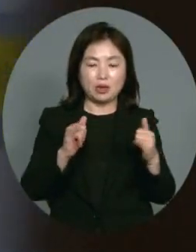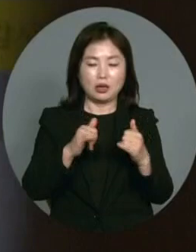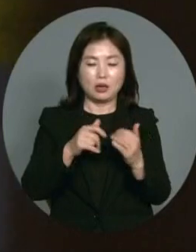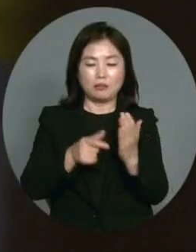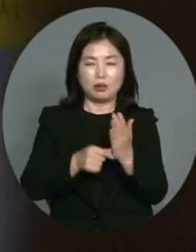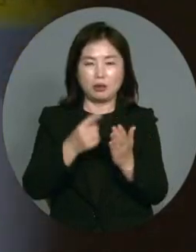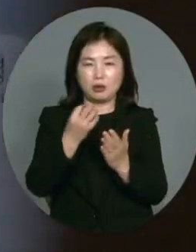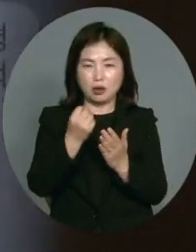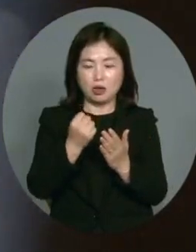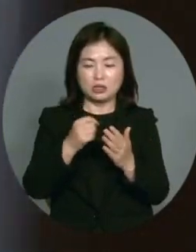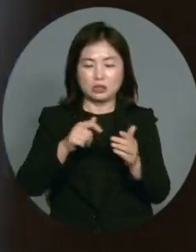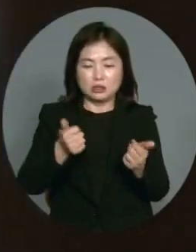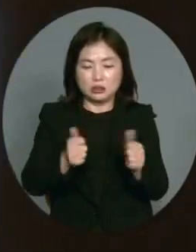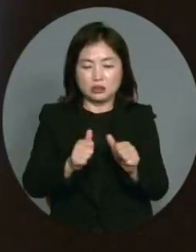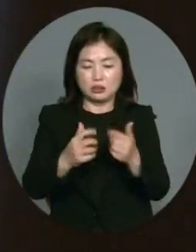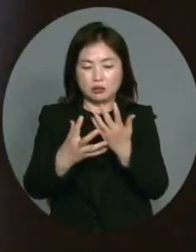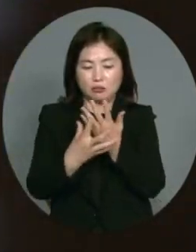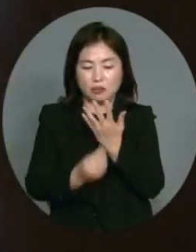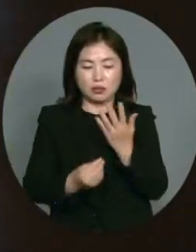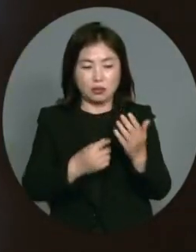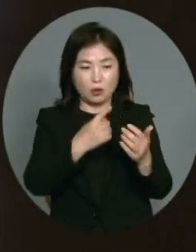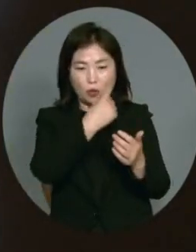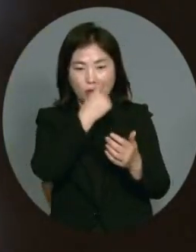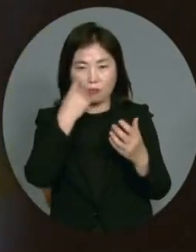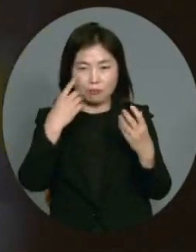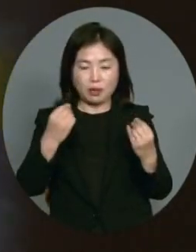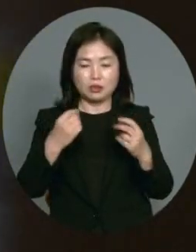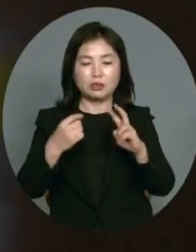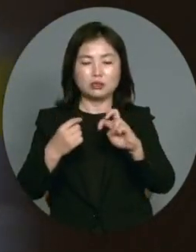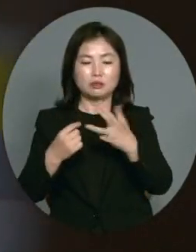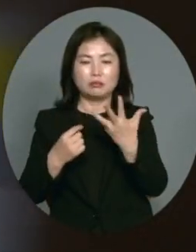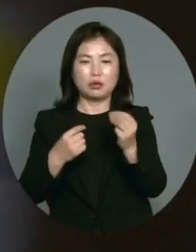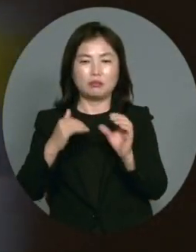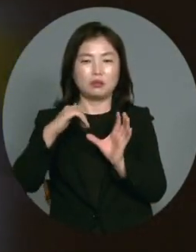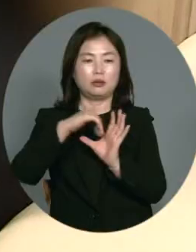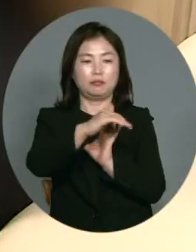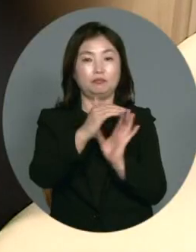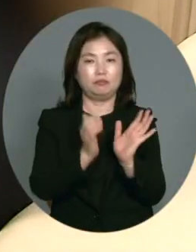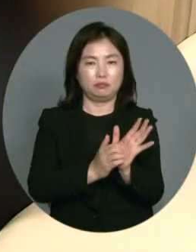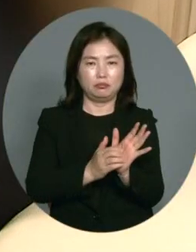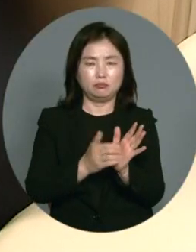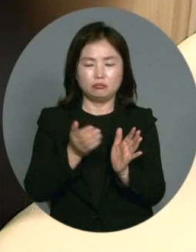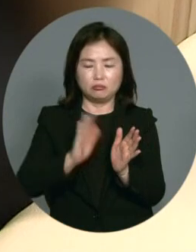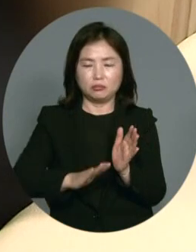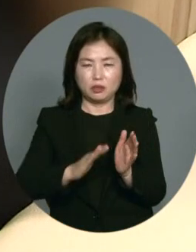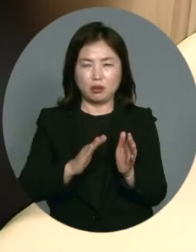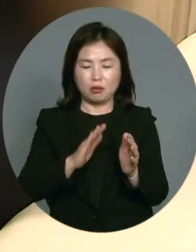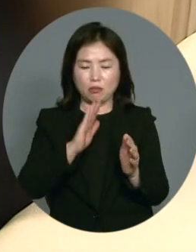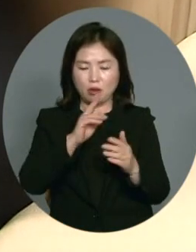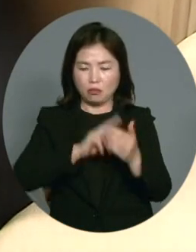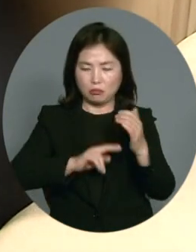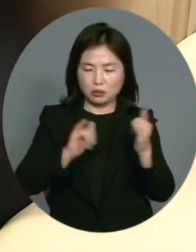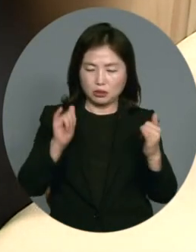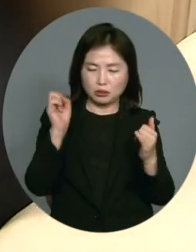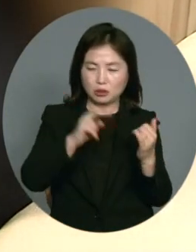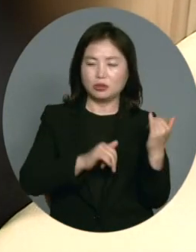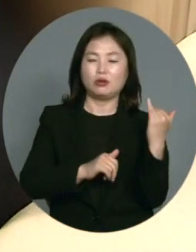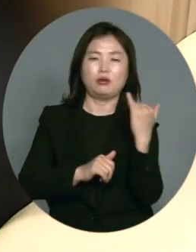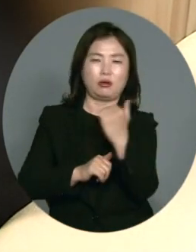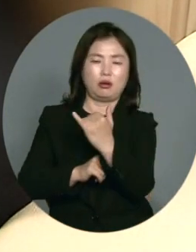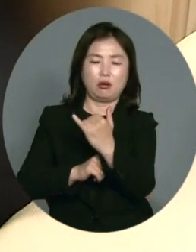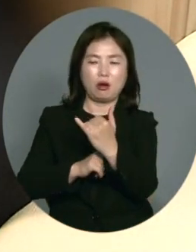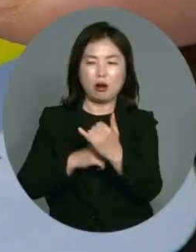구매 내역과 신분증 사진까지 확인한 뒤 28만 원을 입금했습니다. 그런데 곧장 판매자에게서 연락이